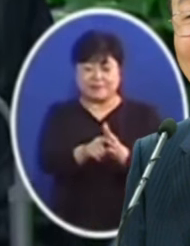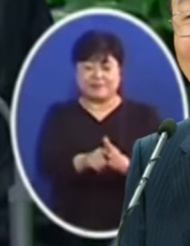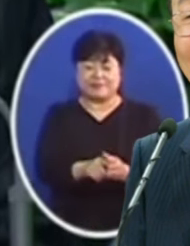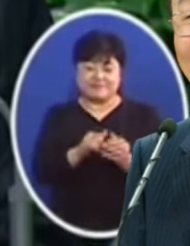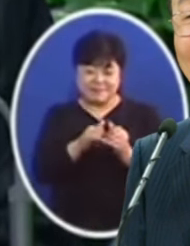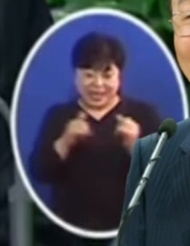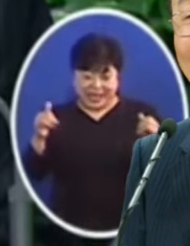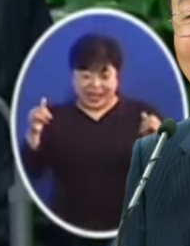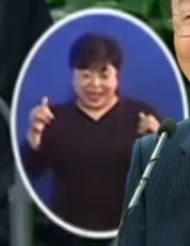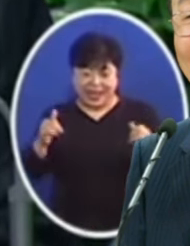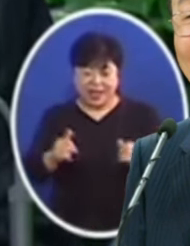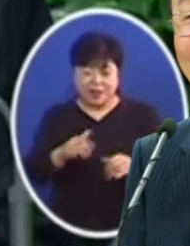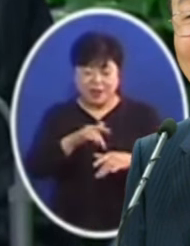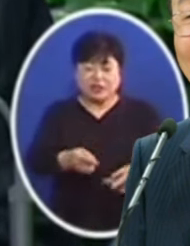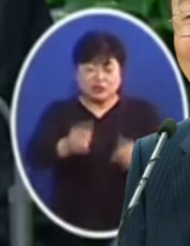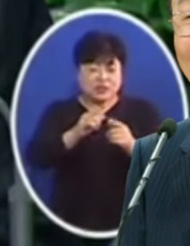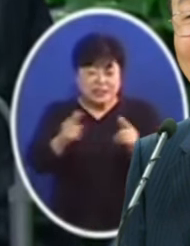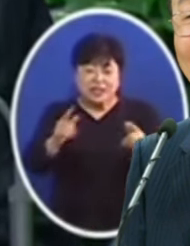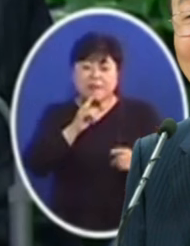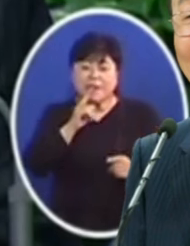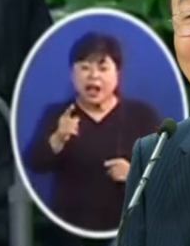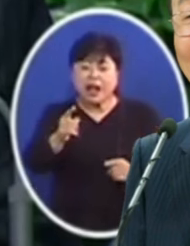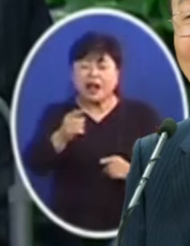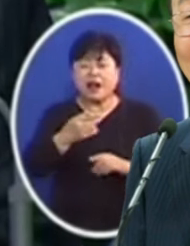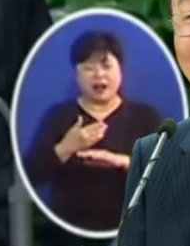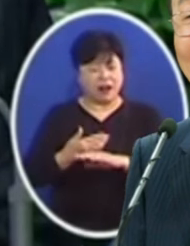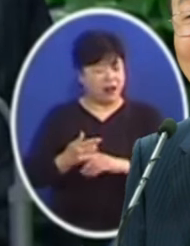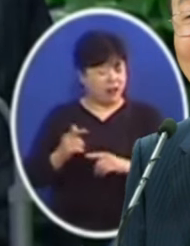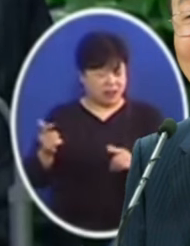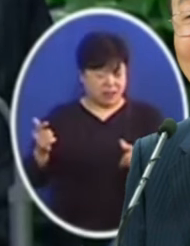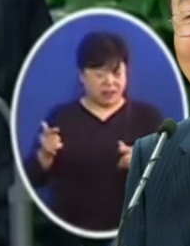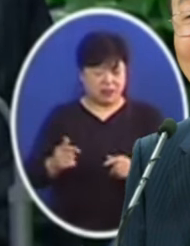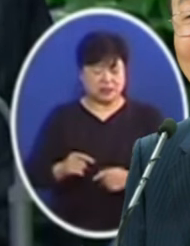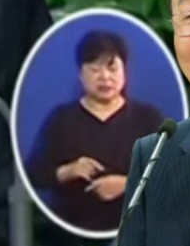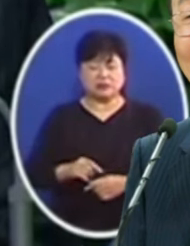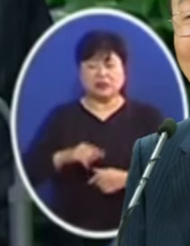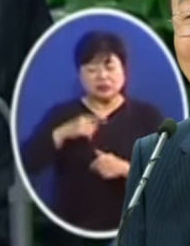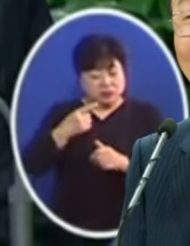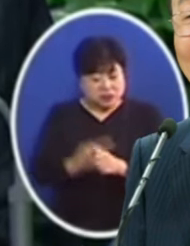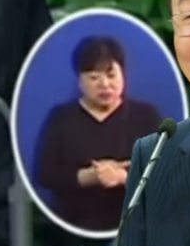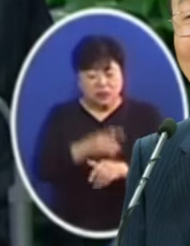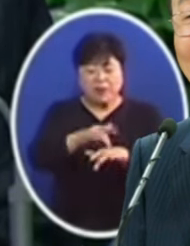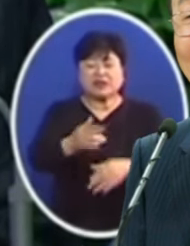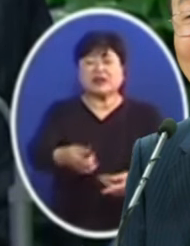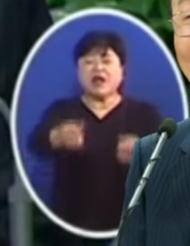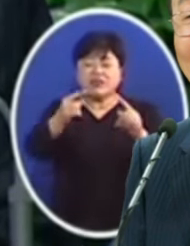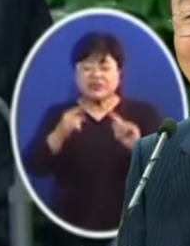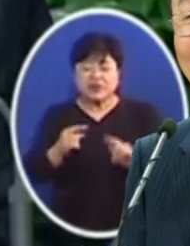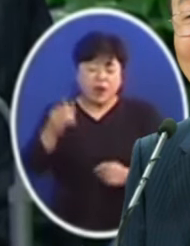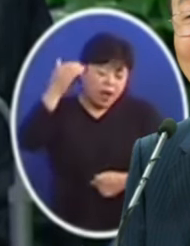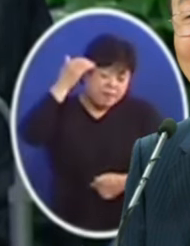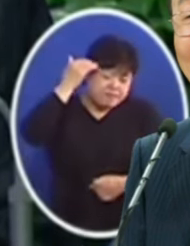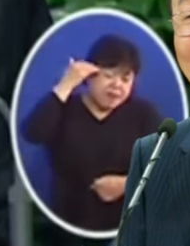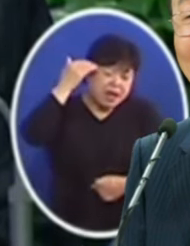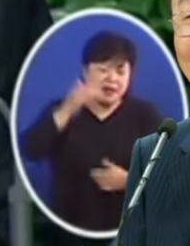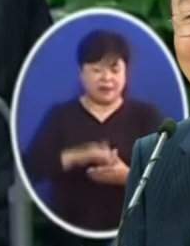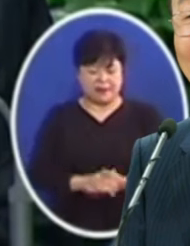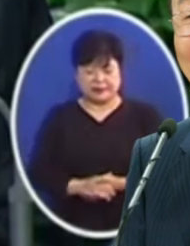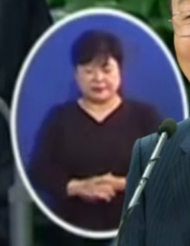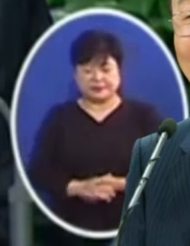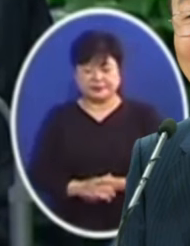들어온다 하지만 그렇지 않습니다. 모르는 사이에 마귀가 와서 회방을 하고 누르는